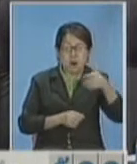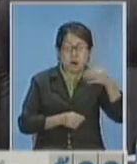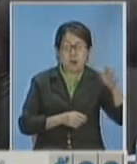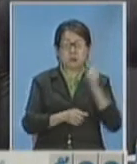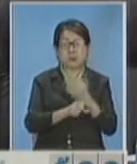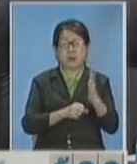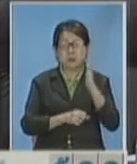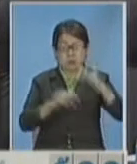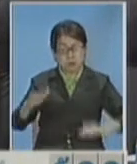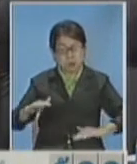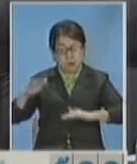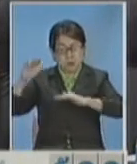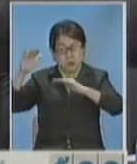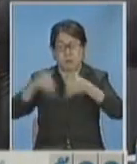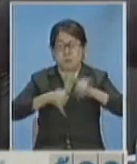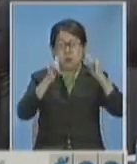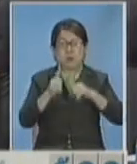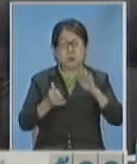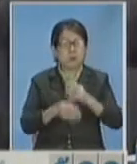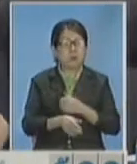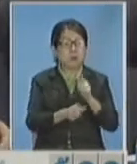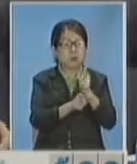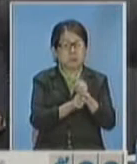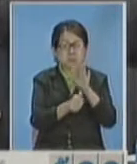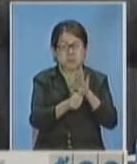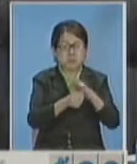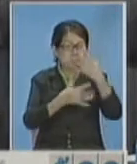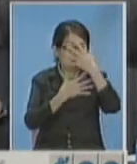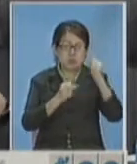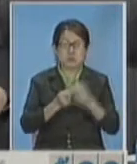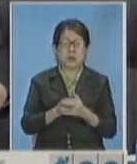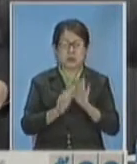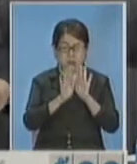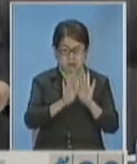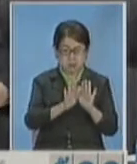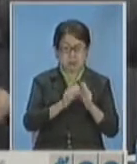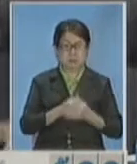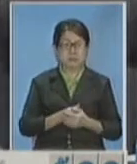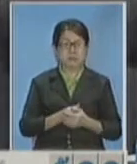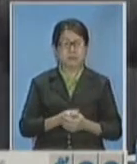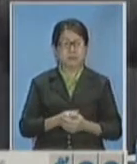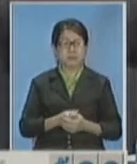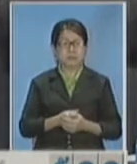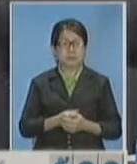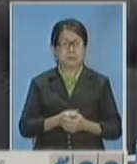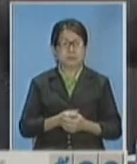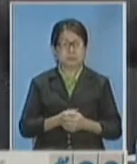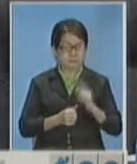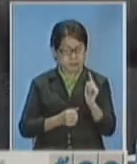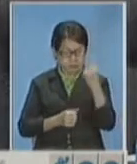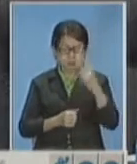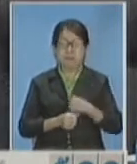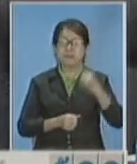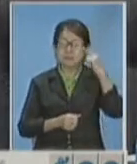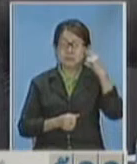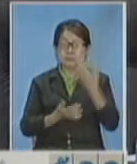าคตเนี่ยลูกหลานก็ไม่ได้ดูแลเพราะว่าปัจจุบันรอครอบครัวเนี่ยสมัยใหม่อันนี้ก็ฝากไว้ด้วยอีกประเด็นหนึ่งนะคะดิฉันคิดว่างบ